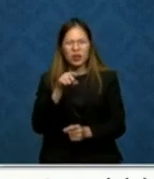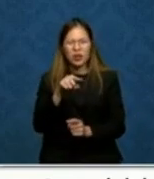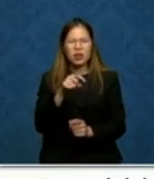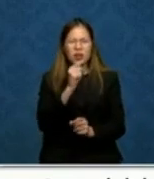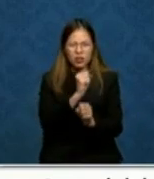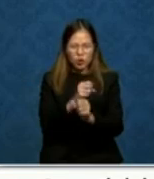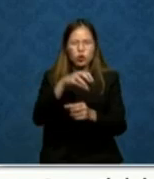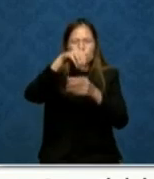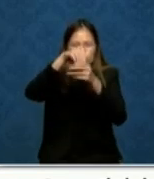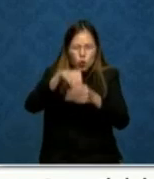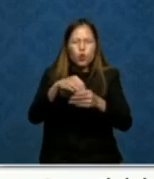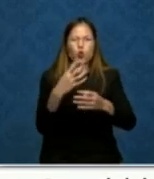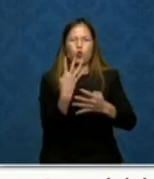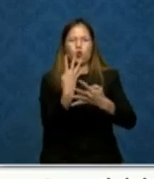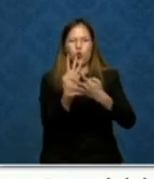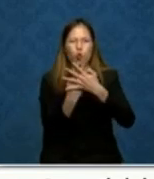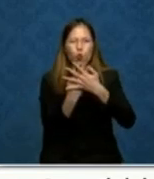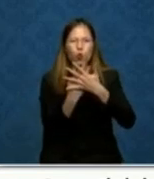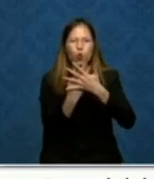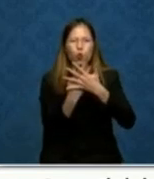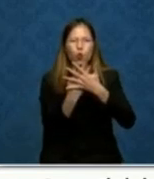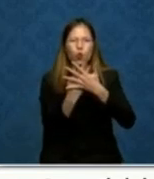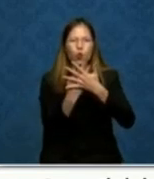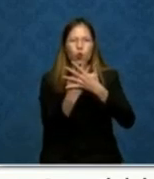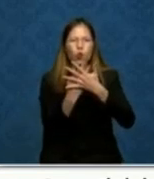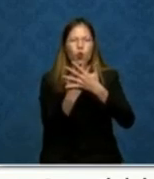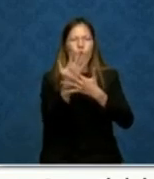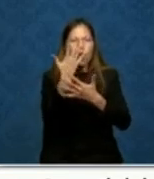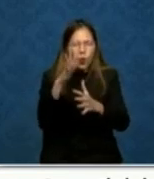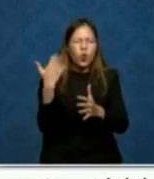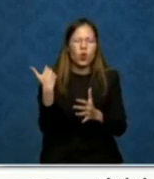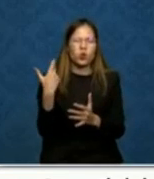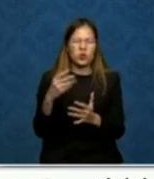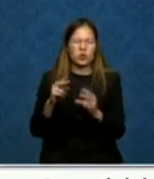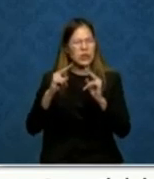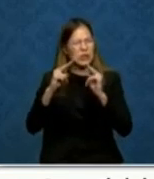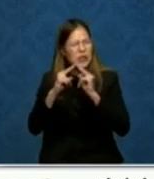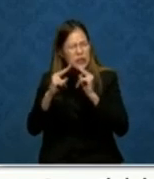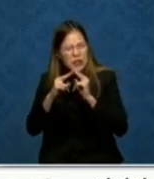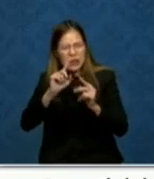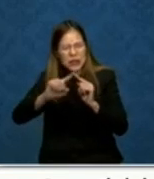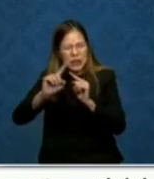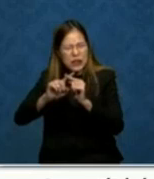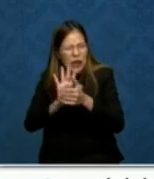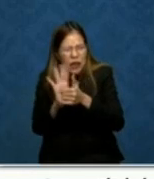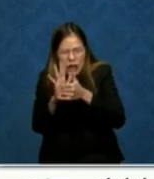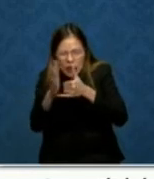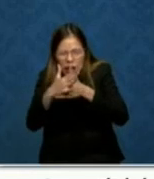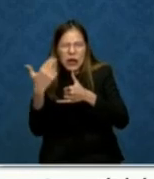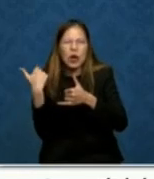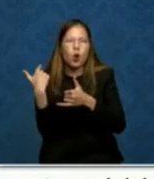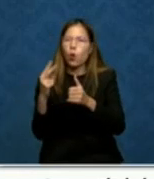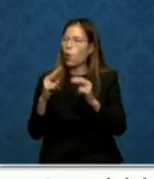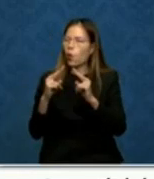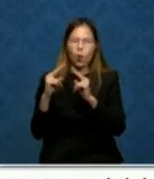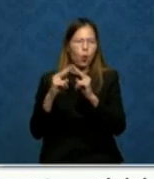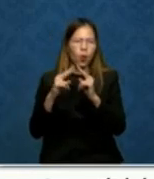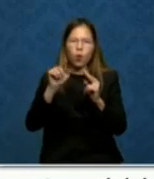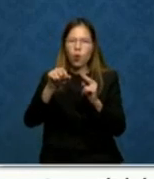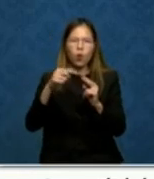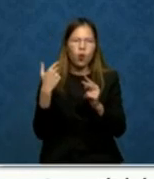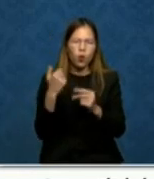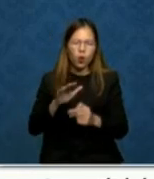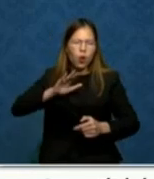ต้องอยู่ในกรงขังท่านประธานการล่วงละเมิดทางเพศในเรือนจำนั้นนักโทษมีความสัมพันธ์ทางเพศเป็นเรื่อง